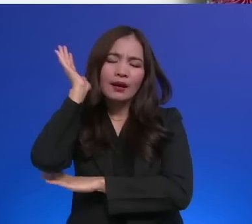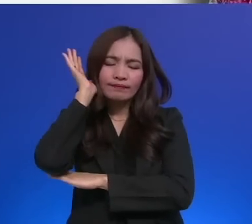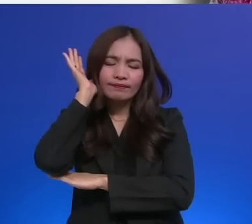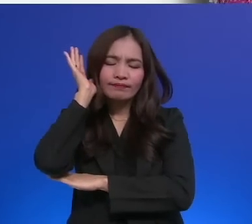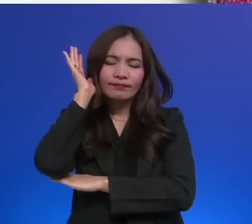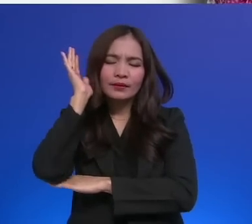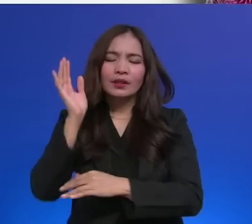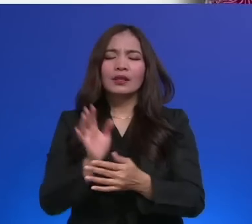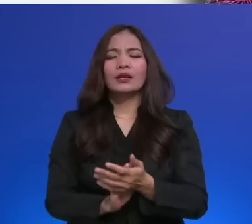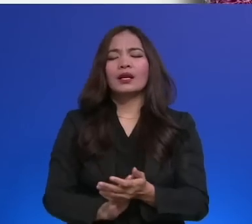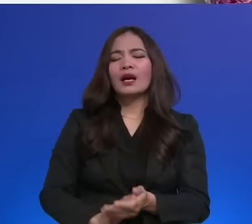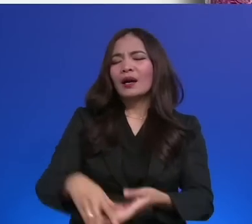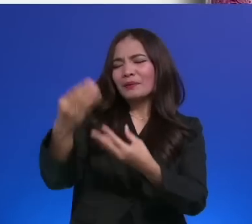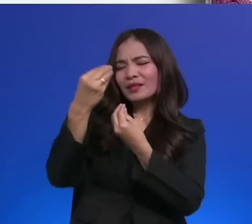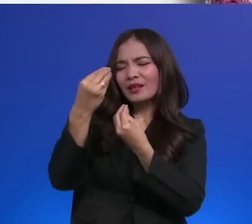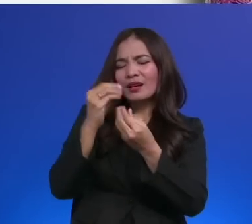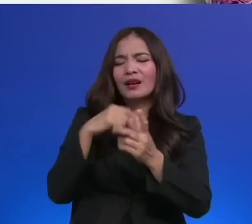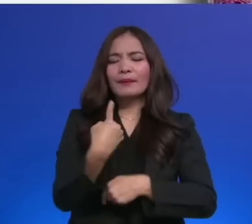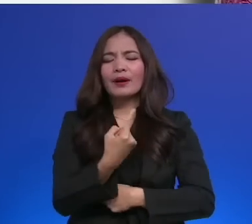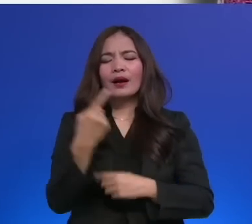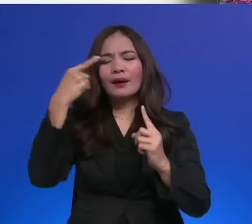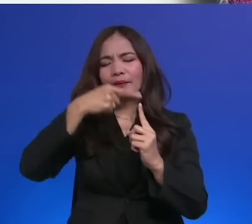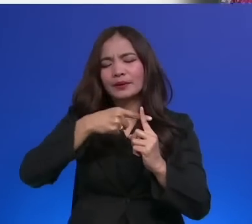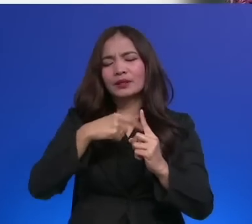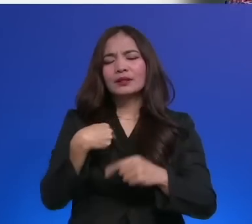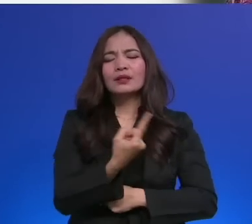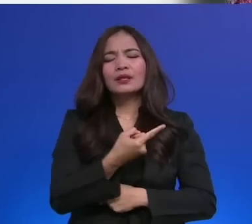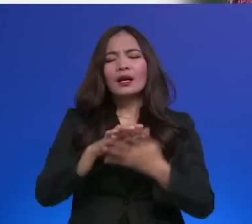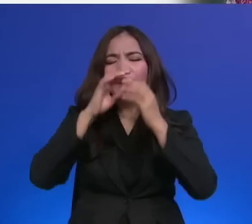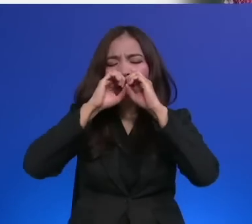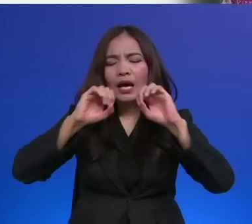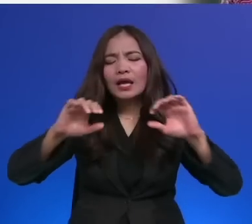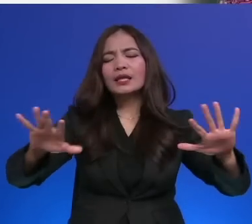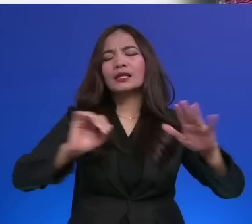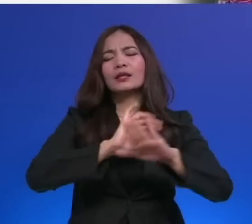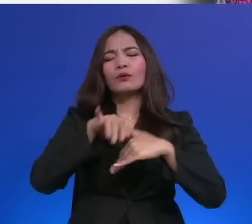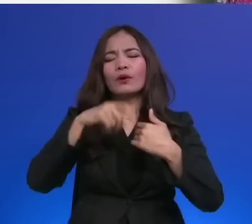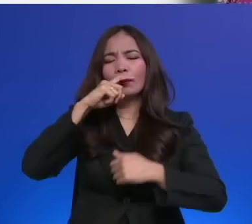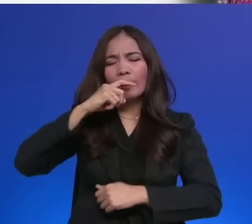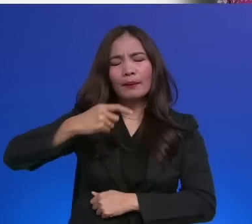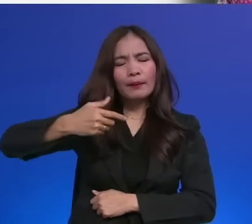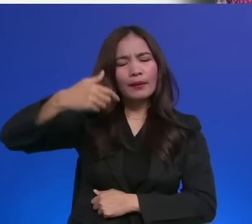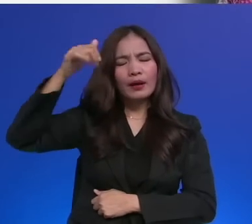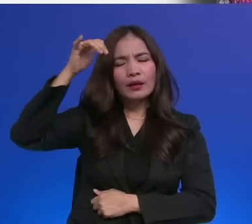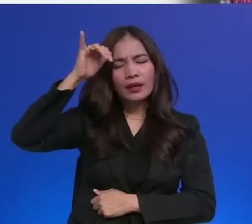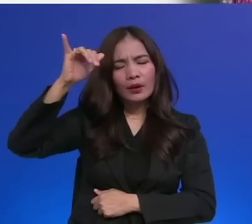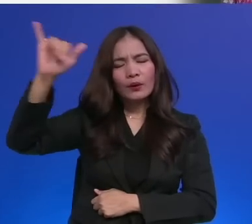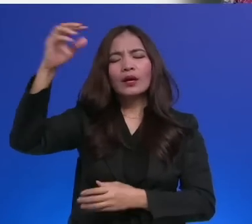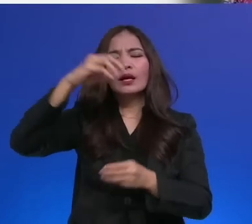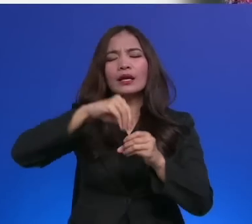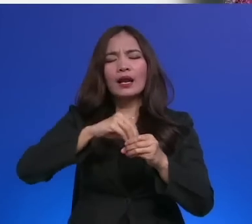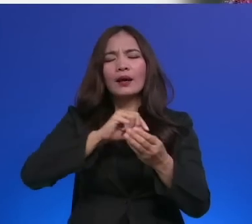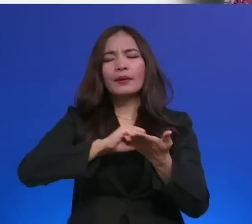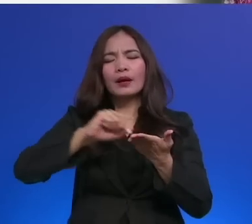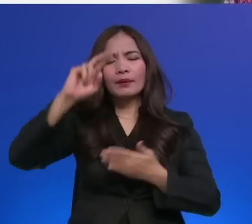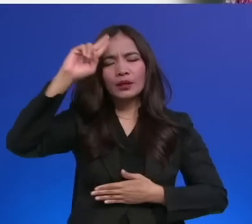Berbicaralah kepada kami Bapa Yahweh, berkati kami semua Bapa Yahweh. Dalam nama Tuhan Yesus